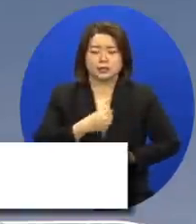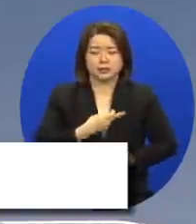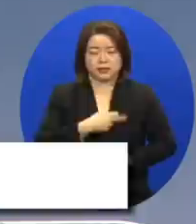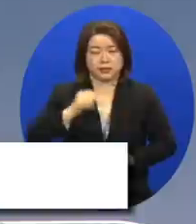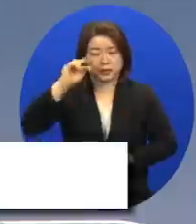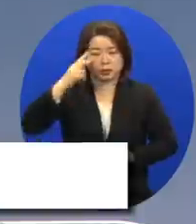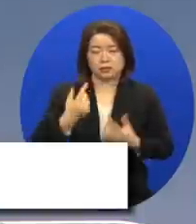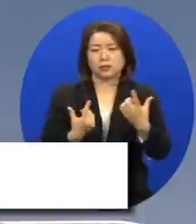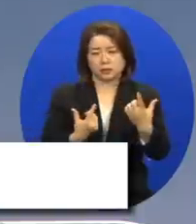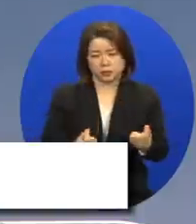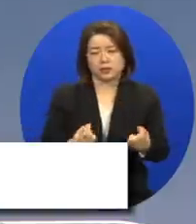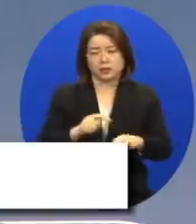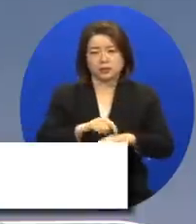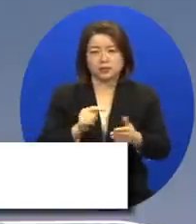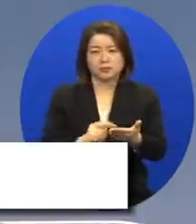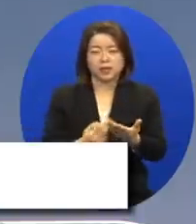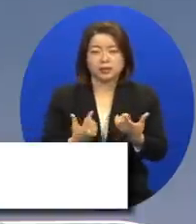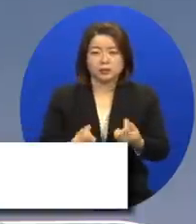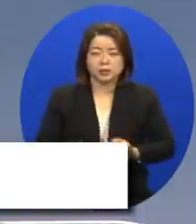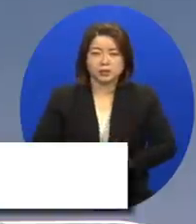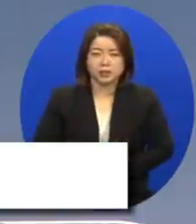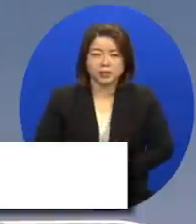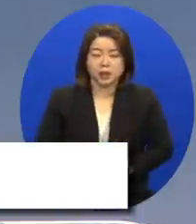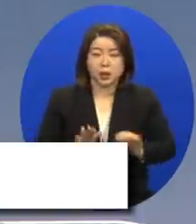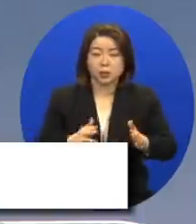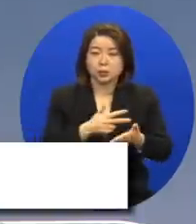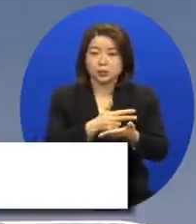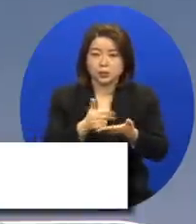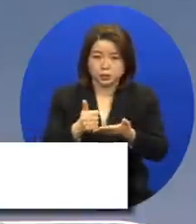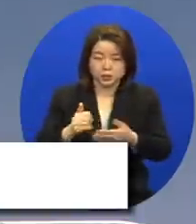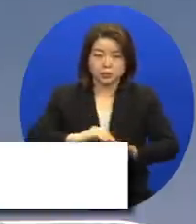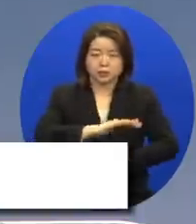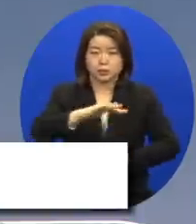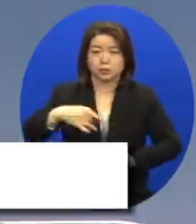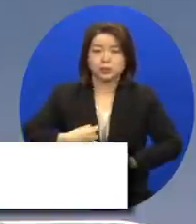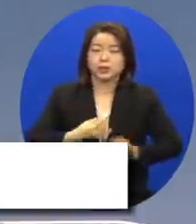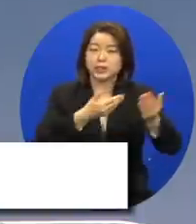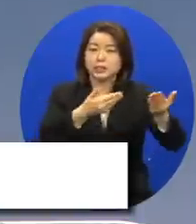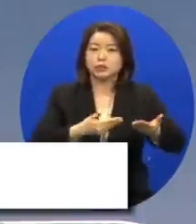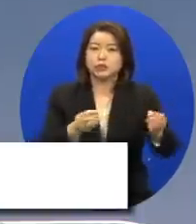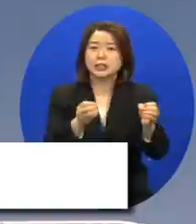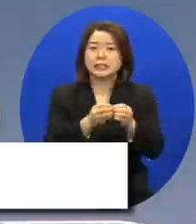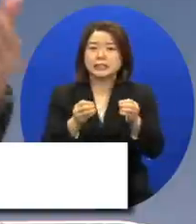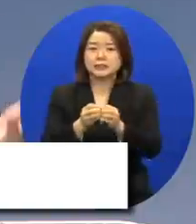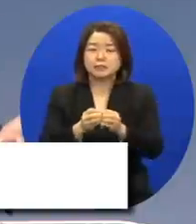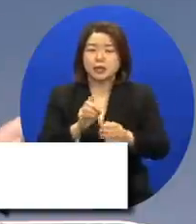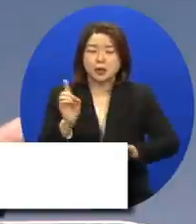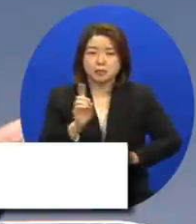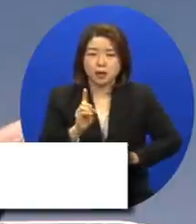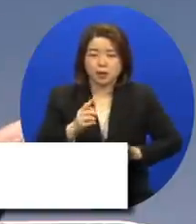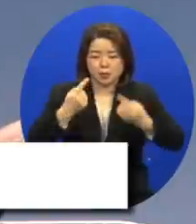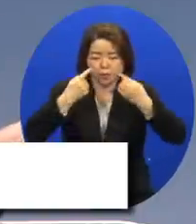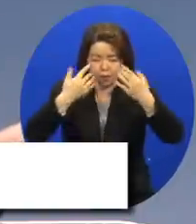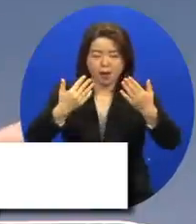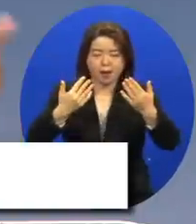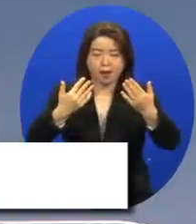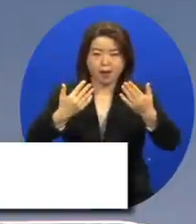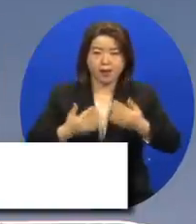심정이었습니다 오늘 주님께서 우리에게 주시는 메시지는 아주 명확합니다